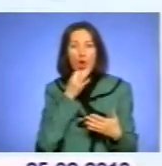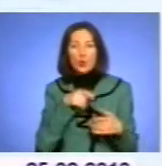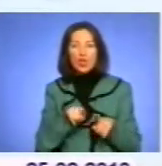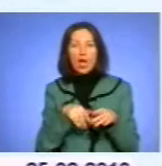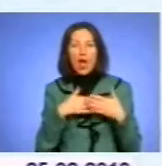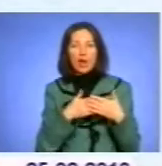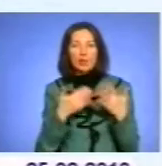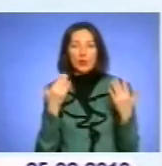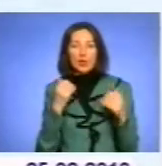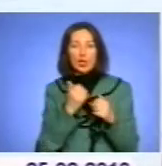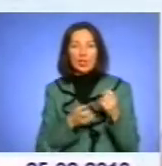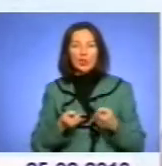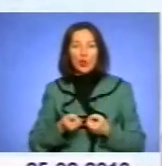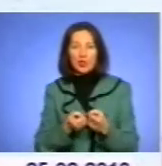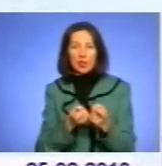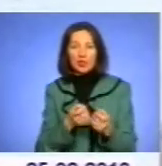так катаєшся? Люблю,